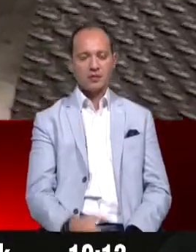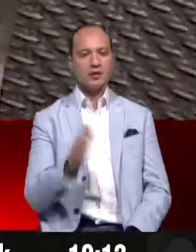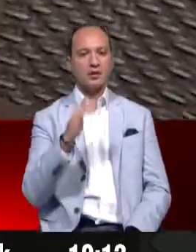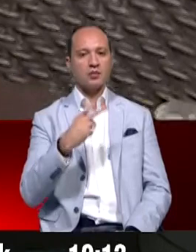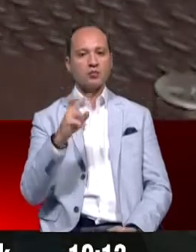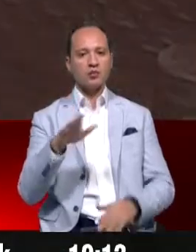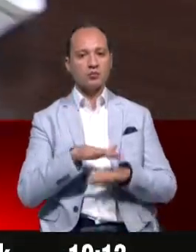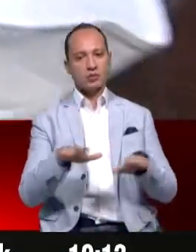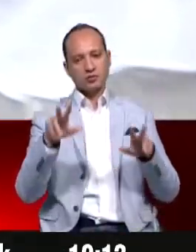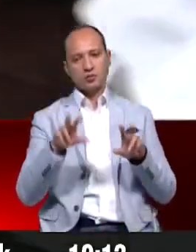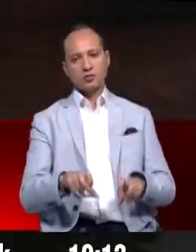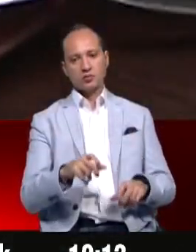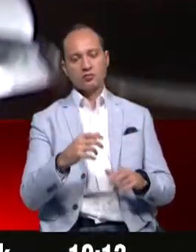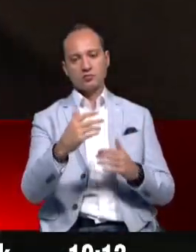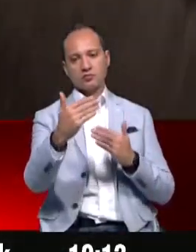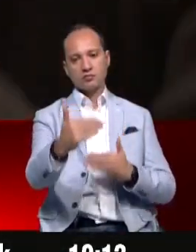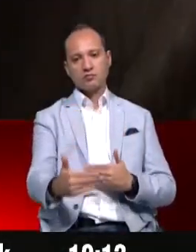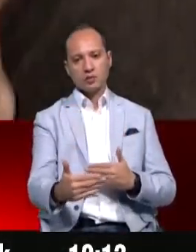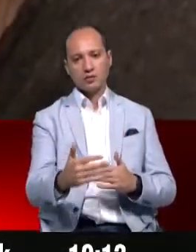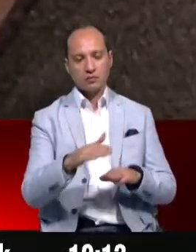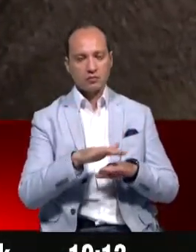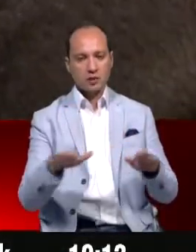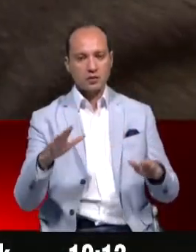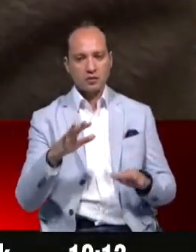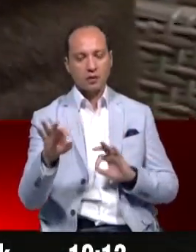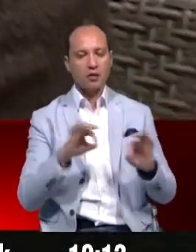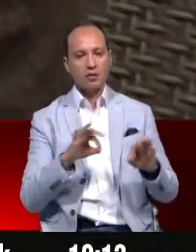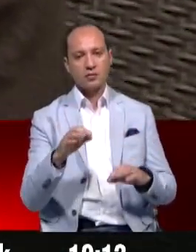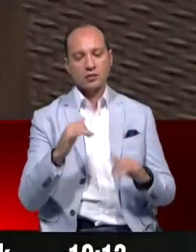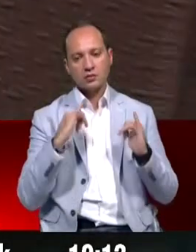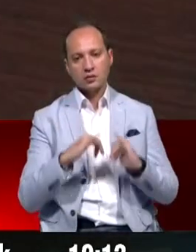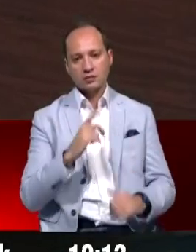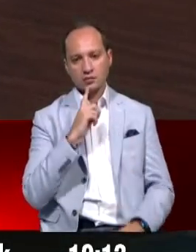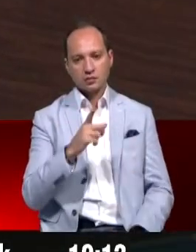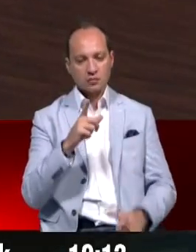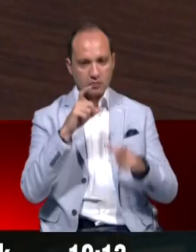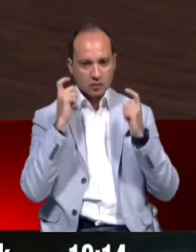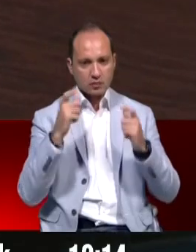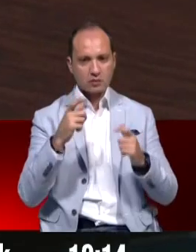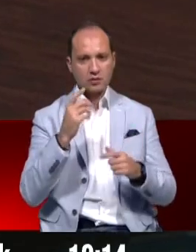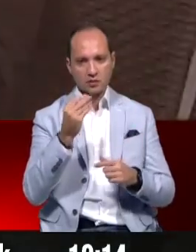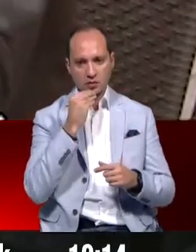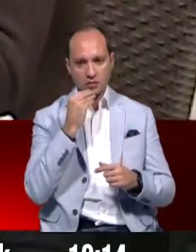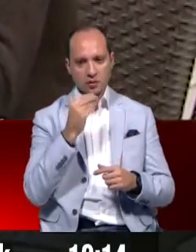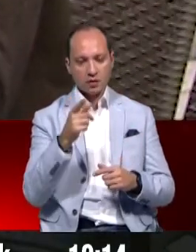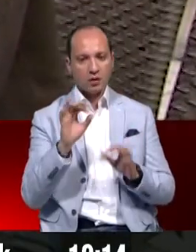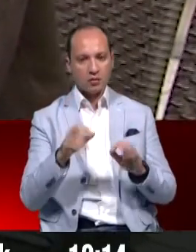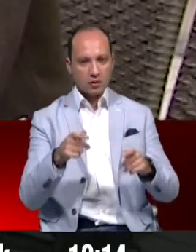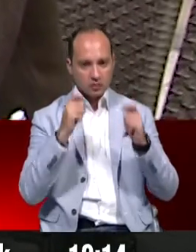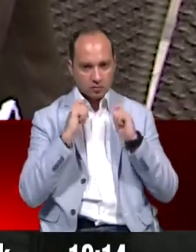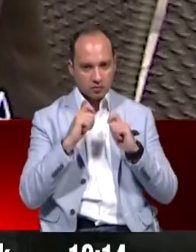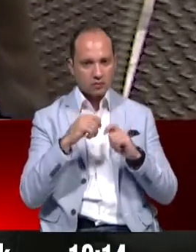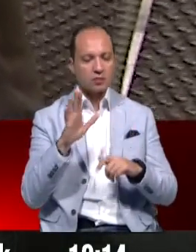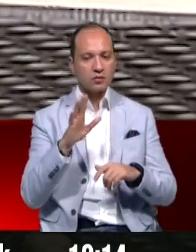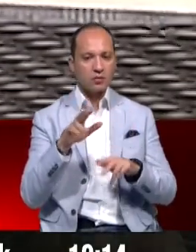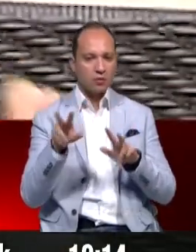masaları tercih ediyoruz. Belli bir mesafede zaten masalar yok, ona göre dizayn edilmiş. Rahatız o yüzden biraz. Ya maskenizi çıkardınız, yemeğinizi yediniz. Hemen takacak mısınız yoksa